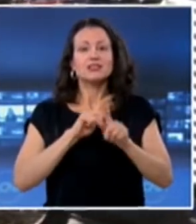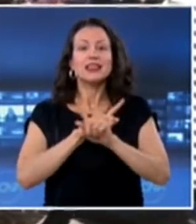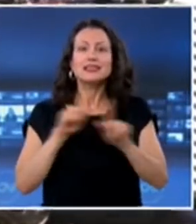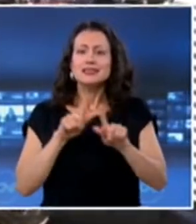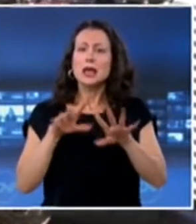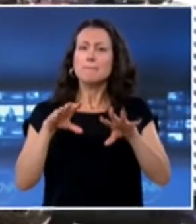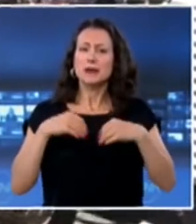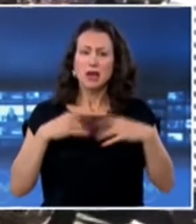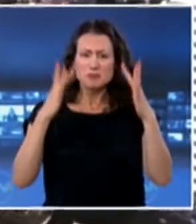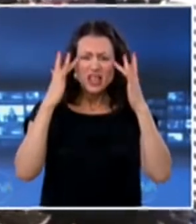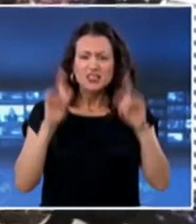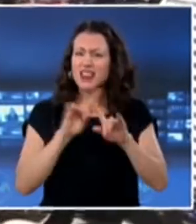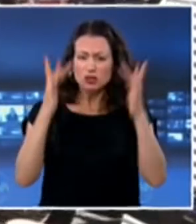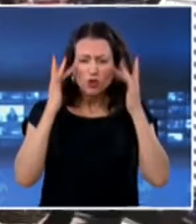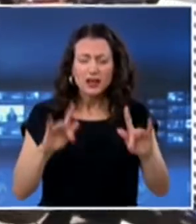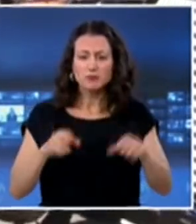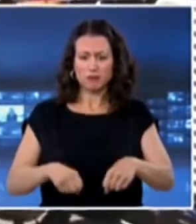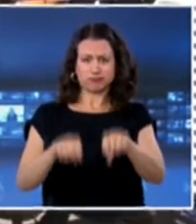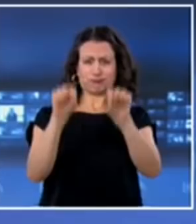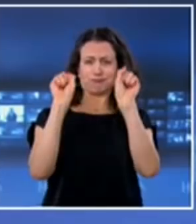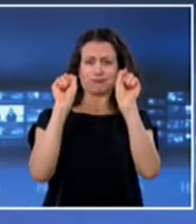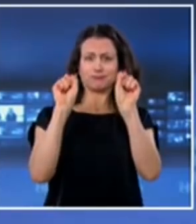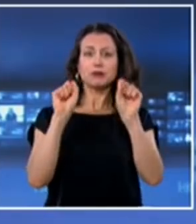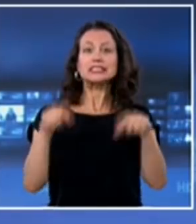тези вдигания на гуми, каране бързо.